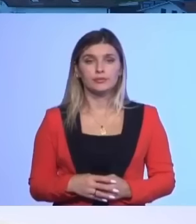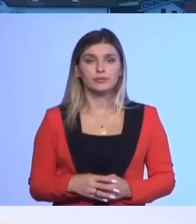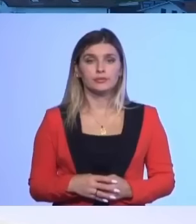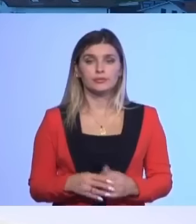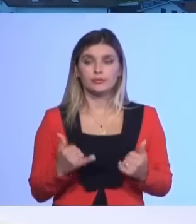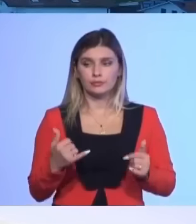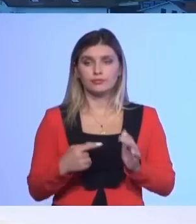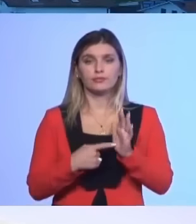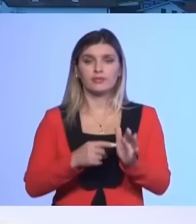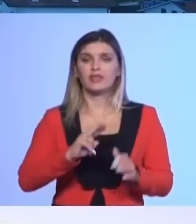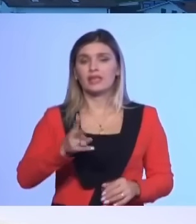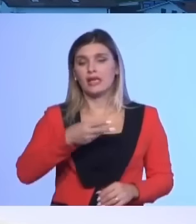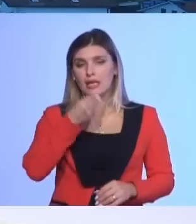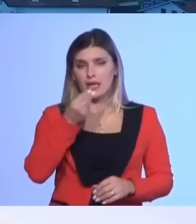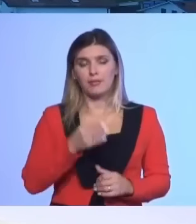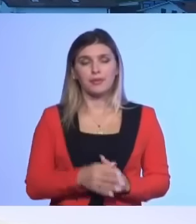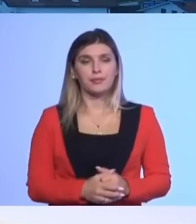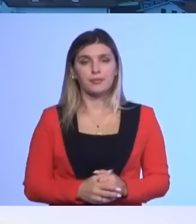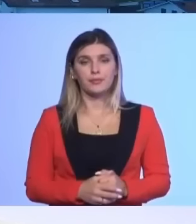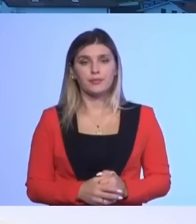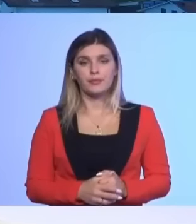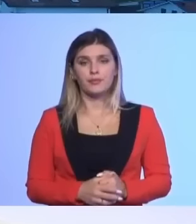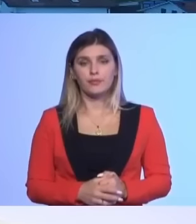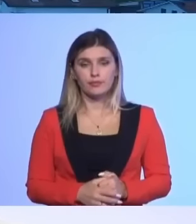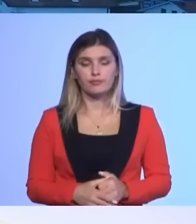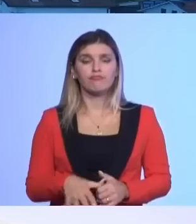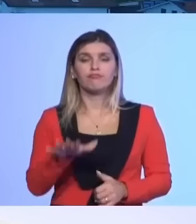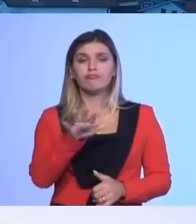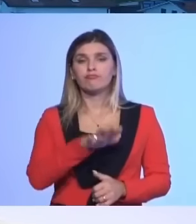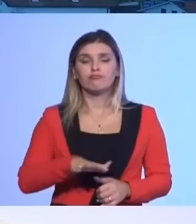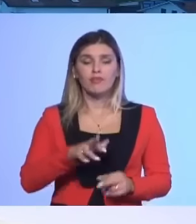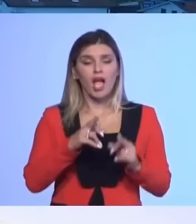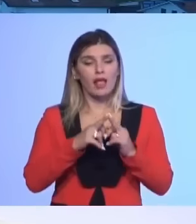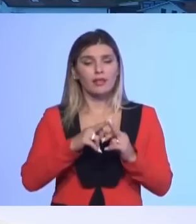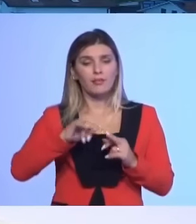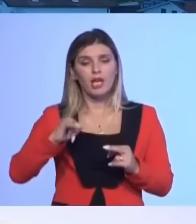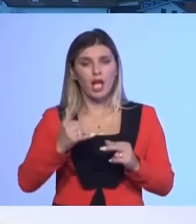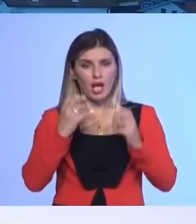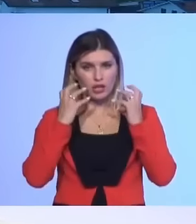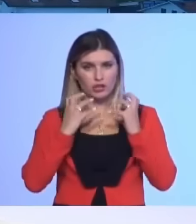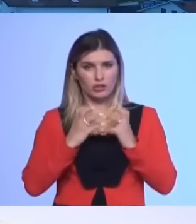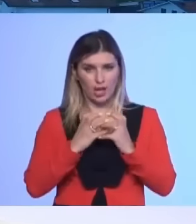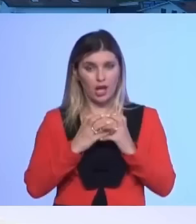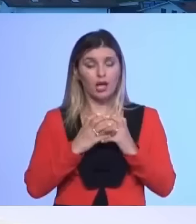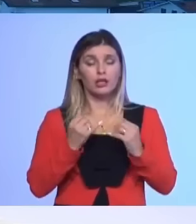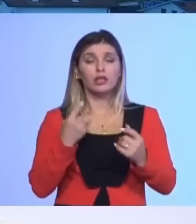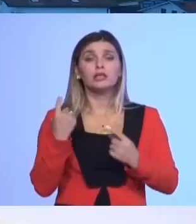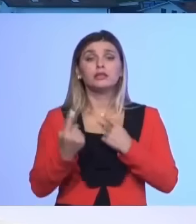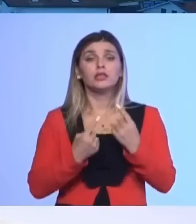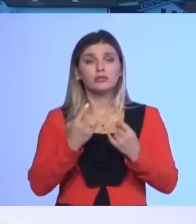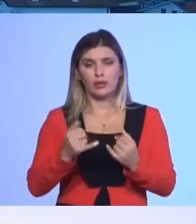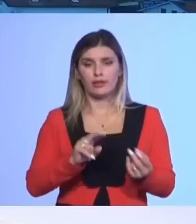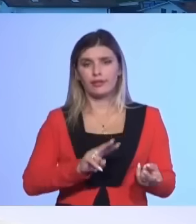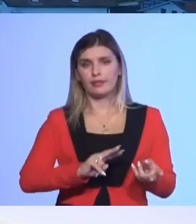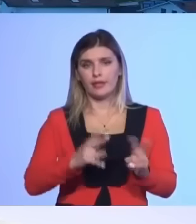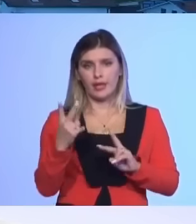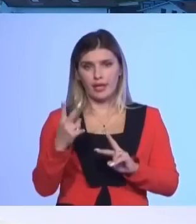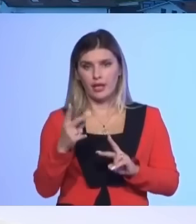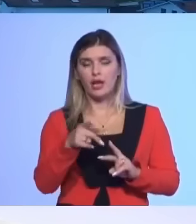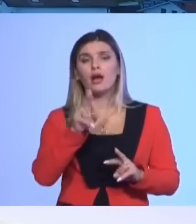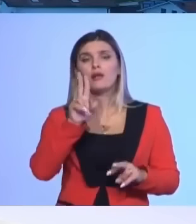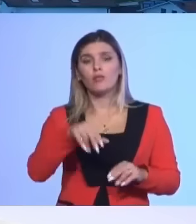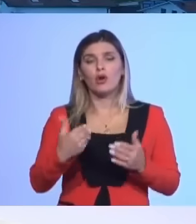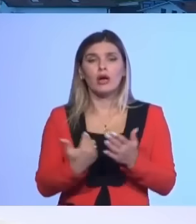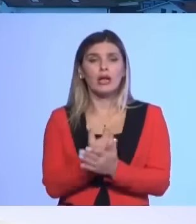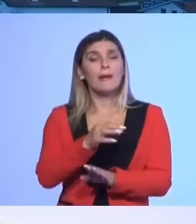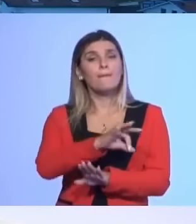Ua përcjellim tani një temë tjetër. Kullat e jasharve nuk do të jenë më në gjendjen në cilën kanë qenë. Ato do të mbrohen nëpërmjet